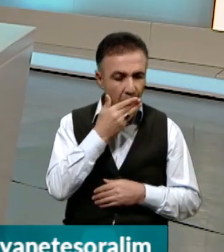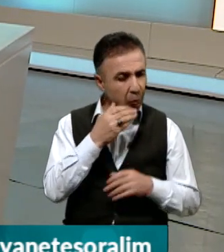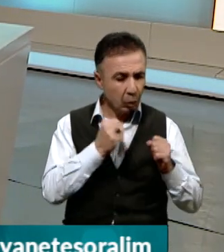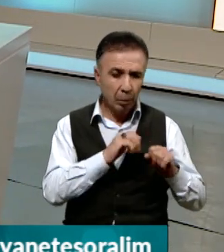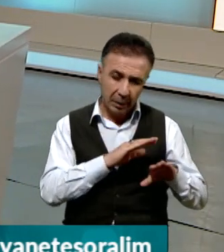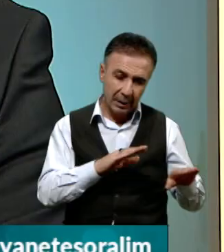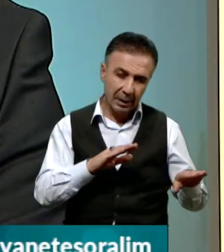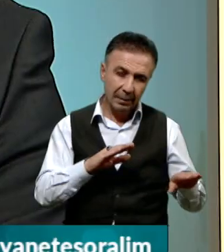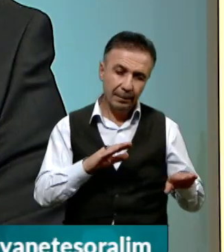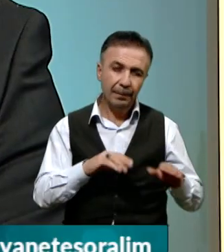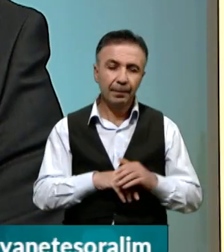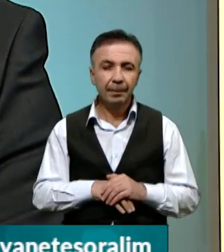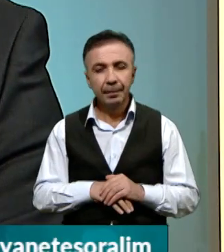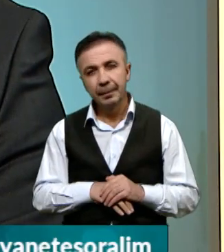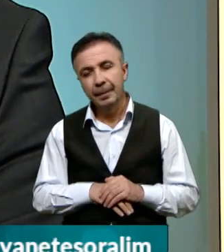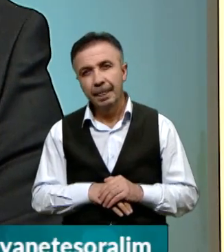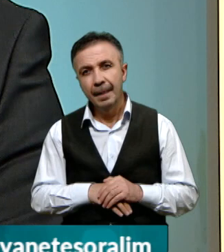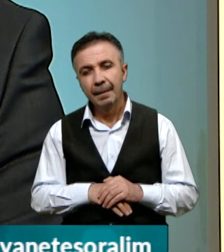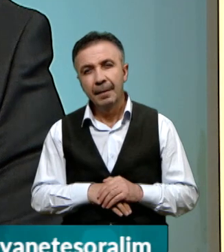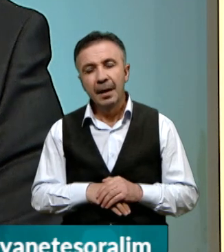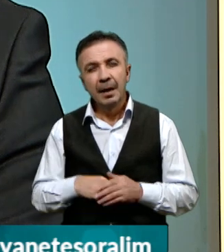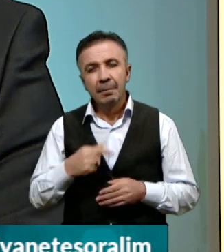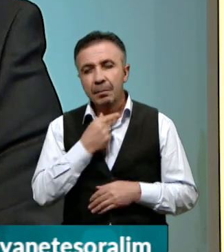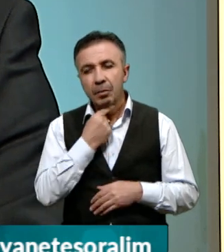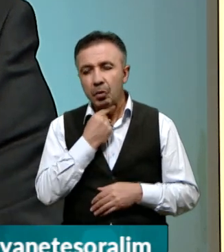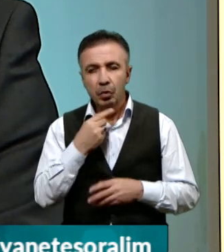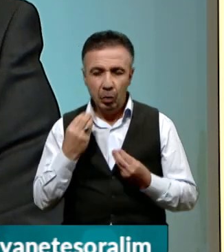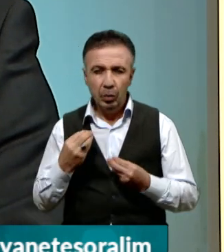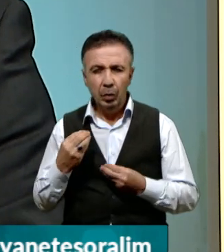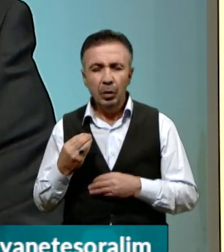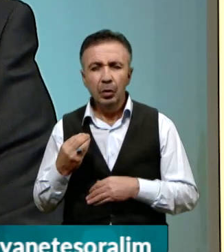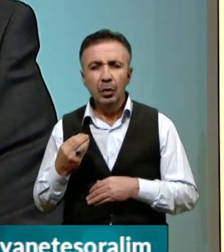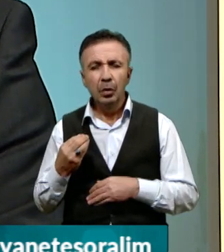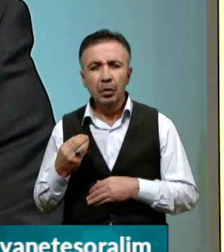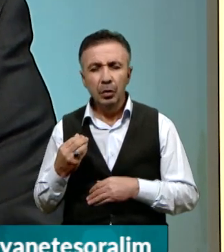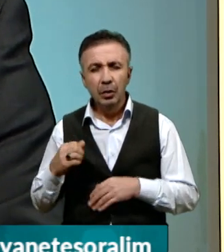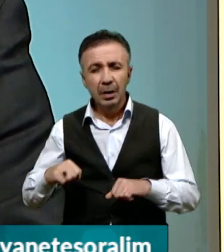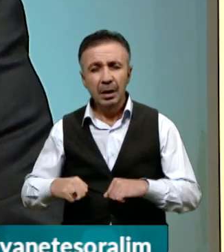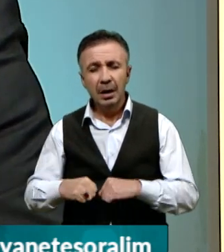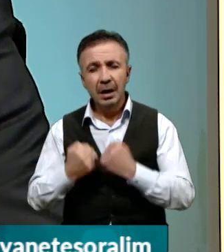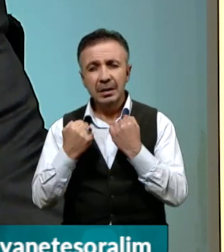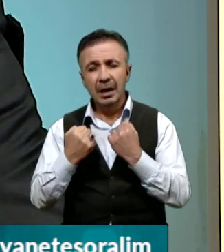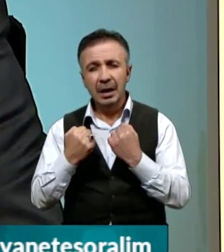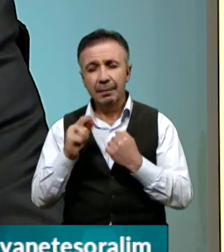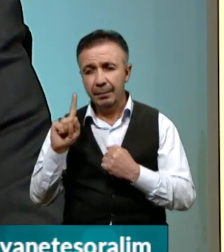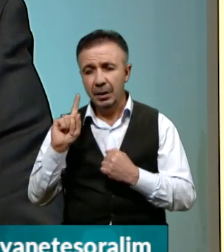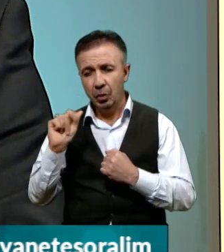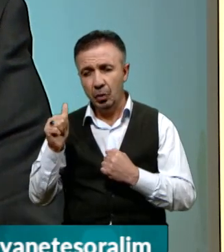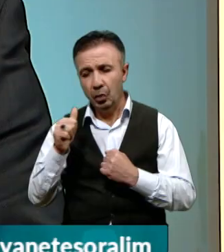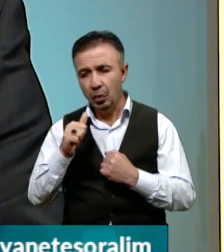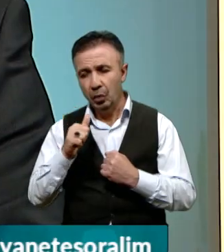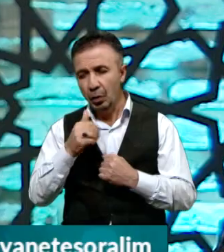oldu? Bir mazereti işte söz konusu oldu. Onu ne yapabilir? O mazereti geçtikten sonra o bir günü kaza edebilir.